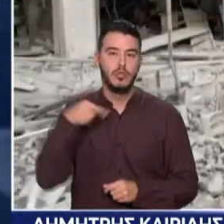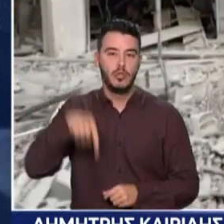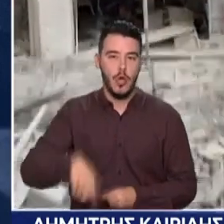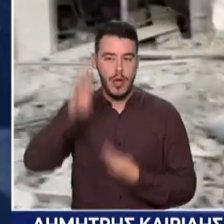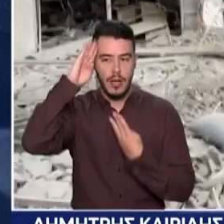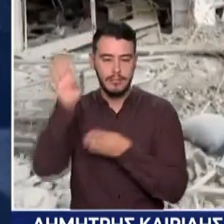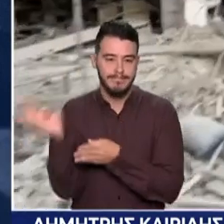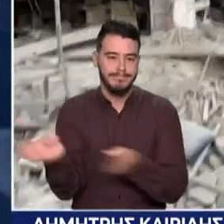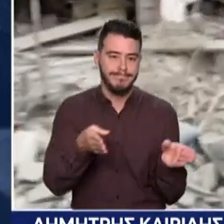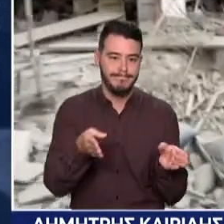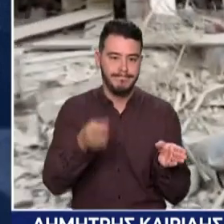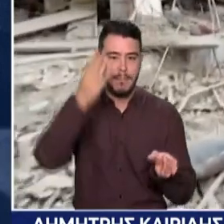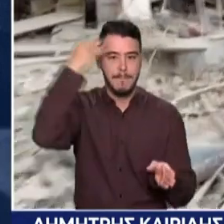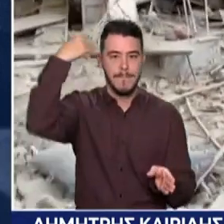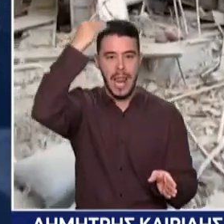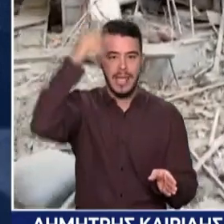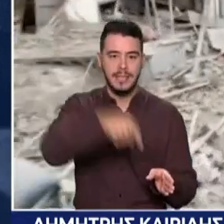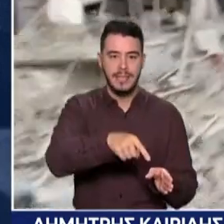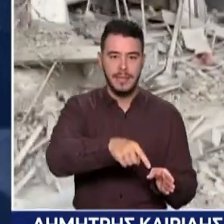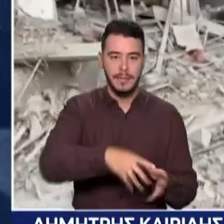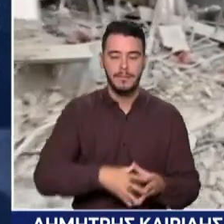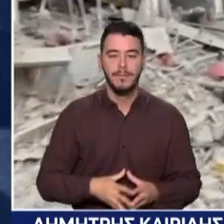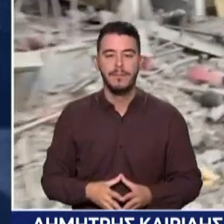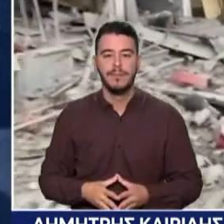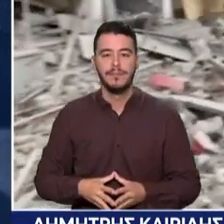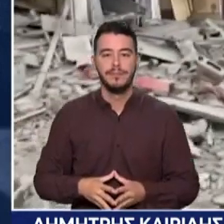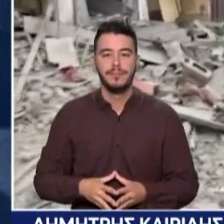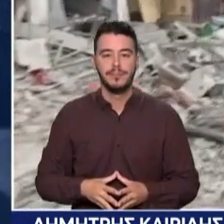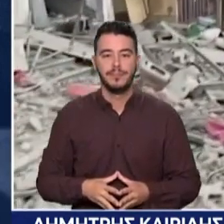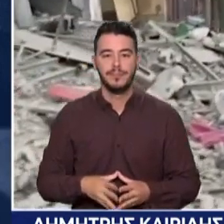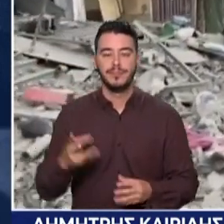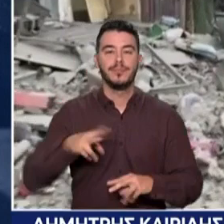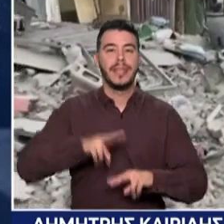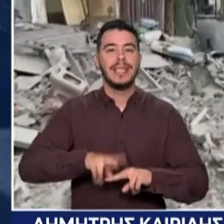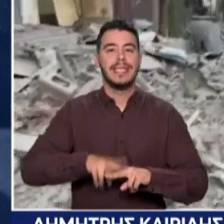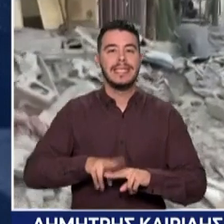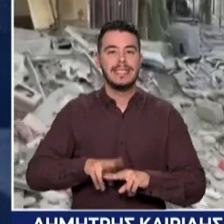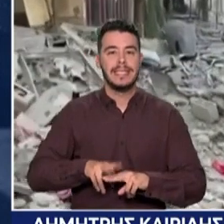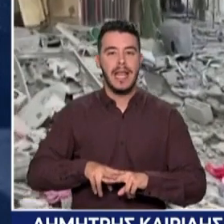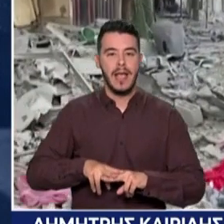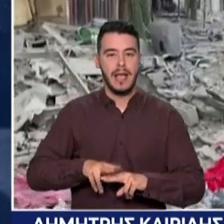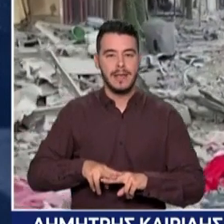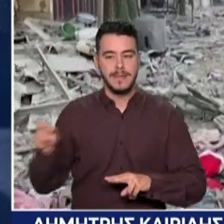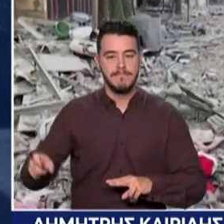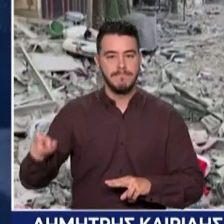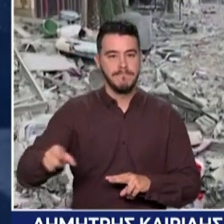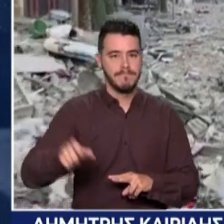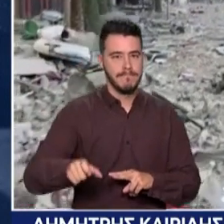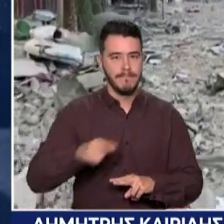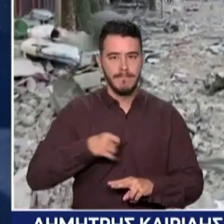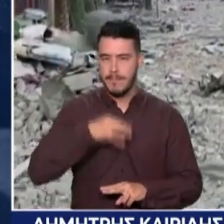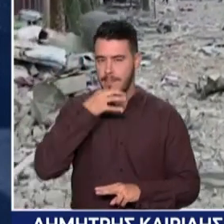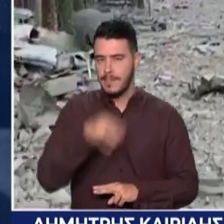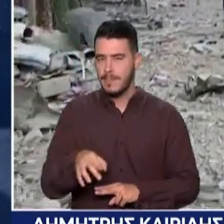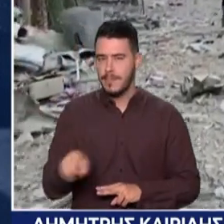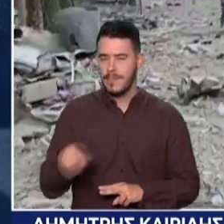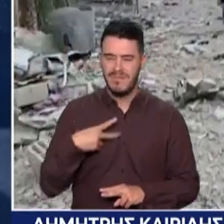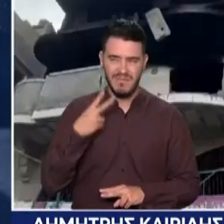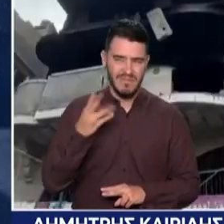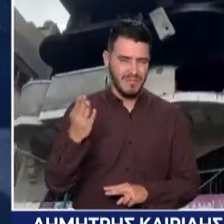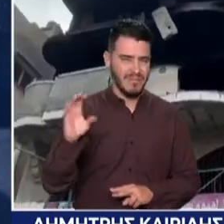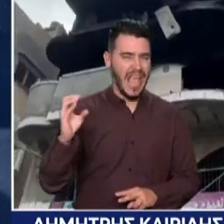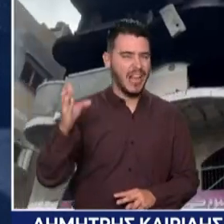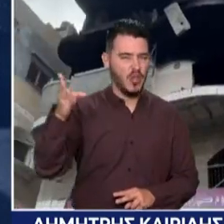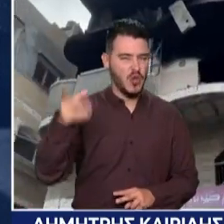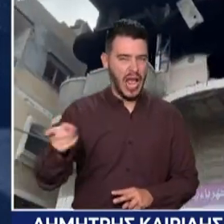οι Ισραηλινοί σημειώνουν με νόημα ότι κάνει δηλώσεις πολύ πιο σκληρές από τις περισσότερες αραβικές κυβερνήσεις. Δηλαδή, ενώ